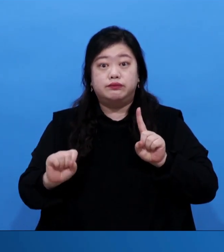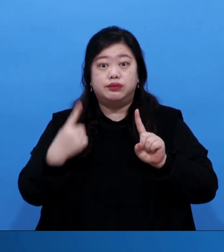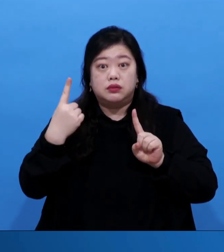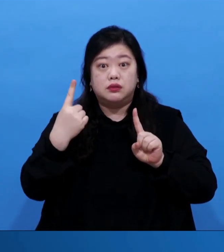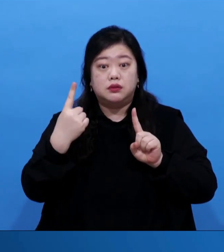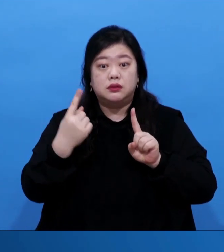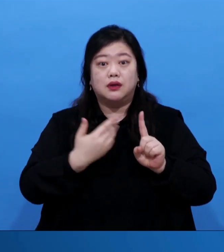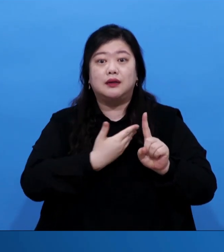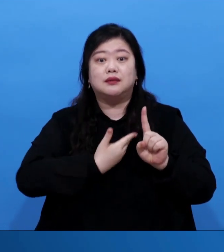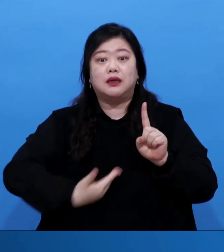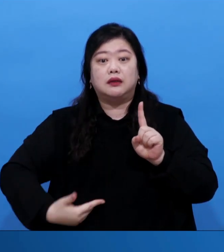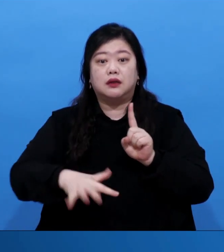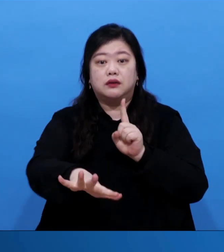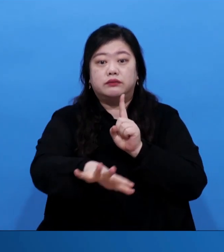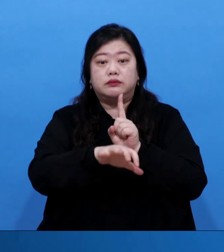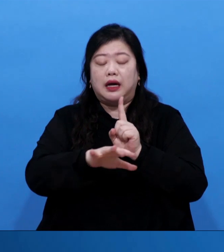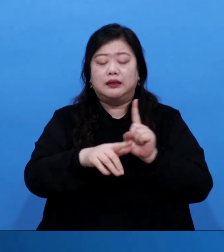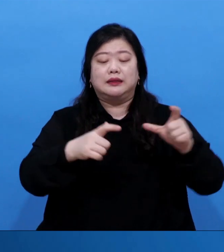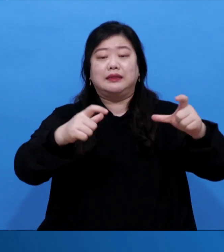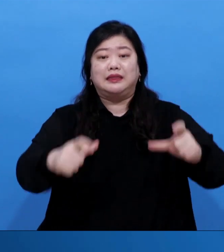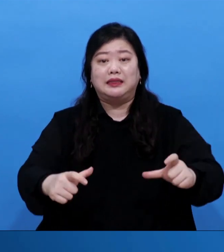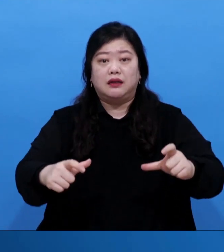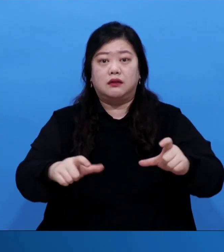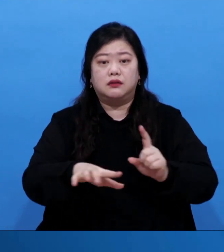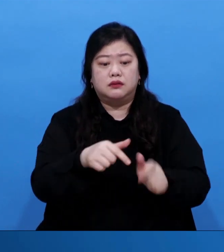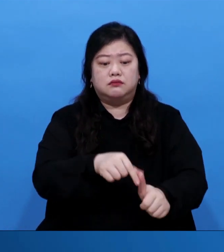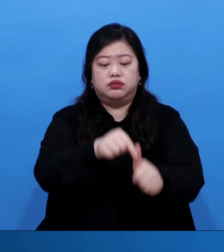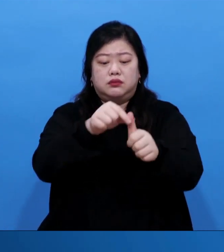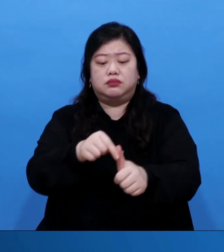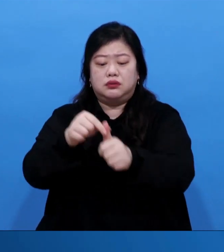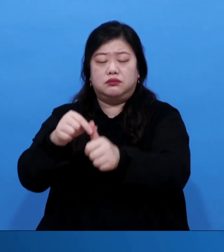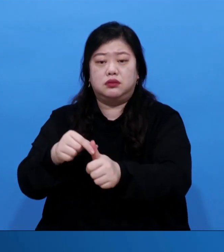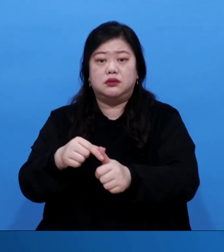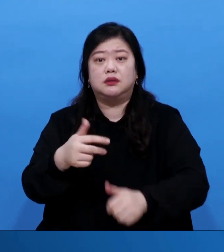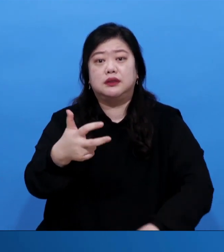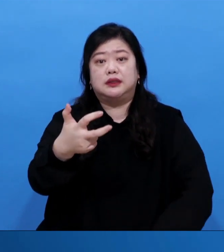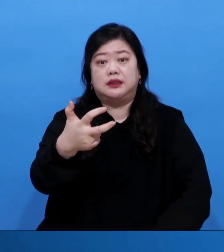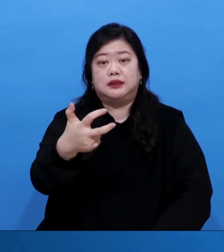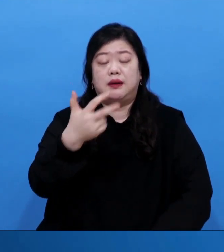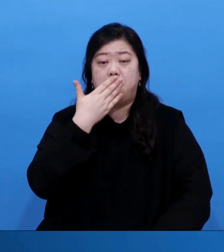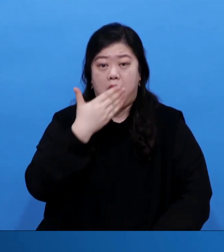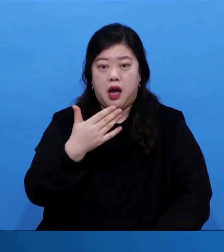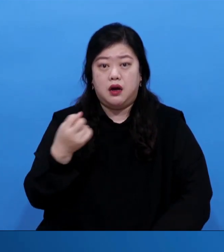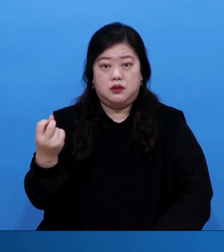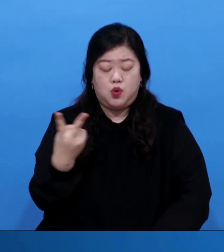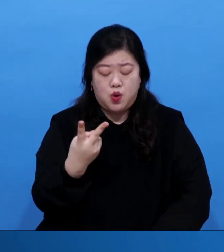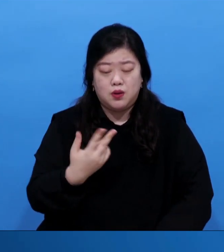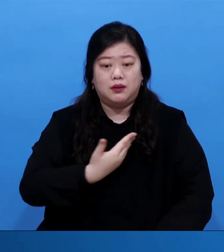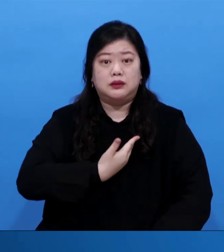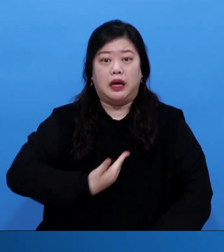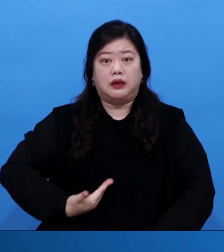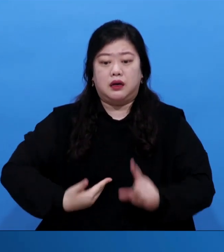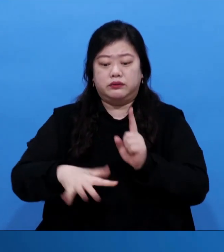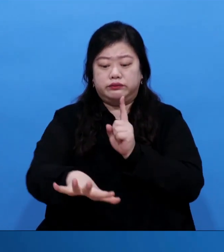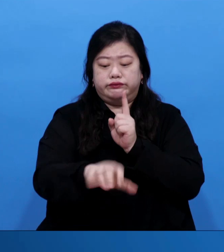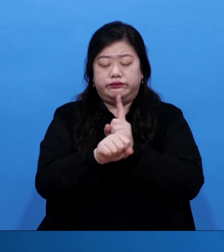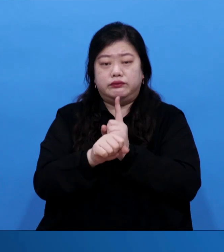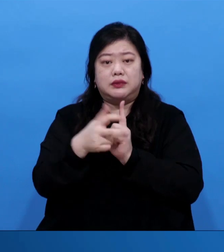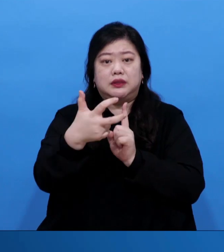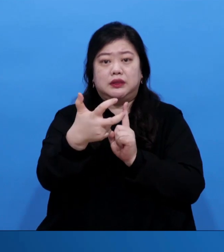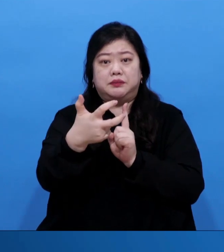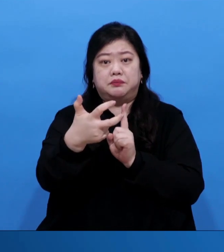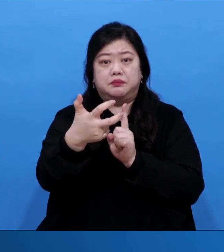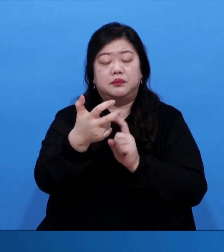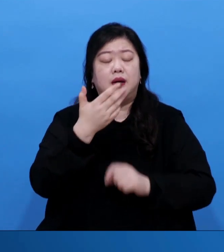되면은 여기서 70 제자가 나옵니다. And if you can save the 70 regions, from there come the 70 disciples.